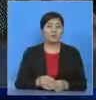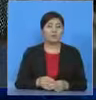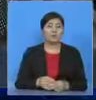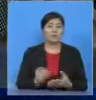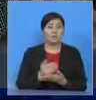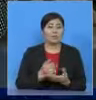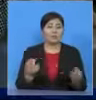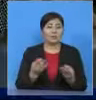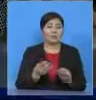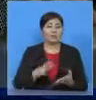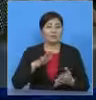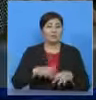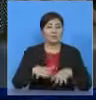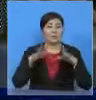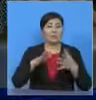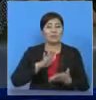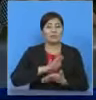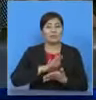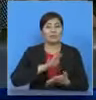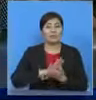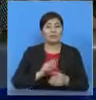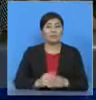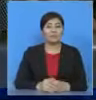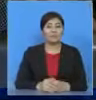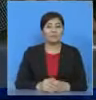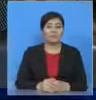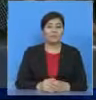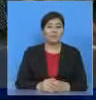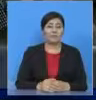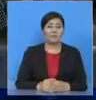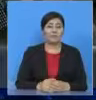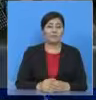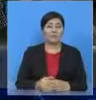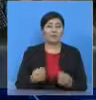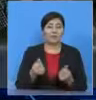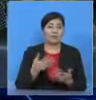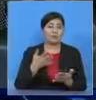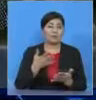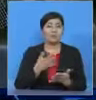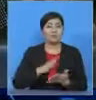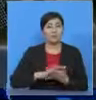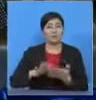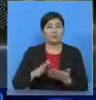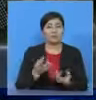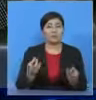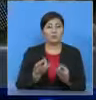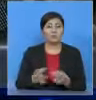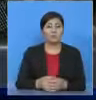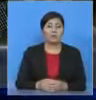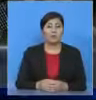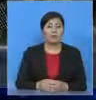они запыленные, грязные, конечно. Наверное, выделяться должны какие-то средства для этого, для уборки, потому